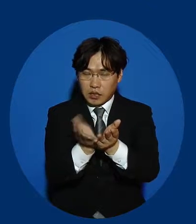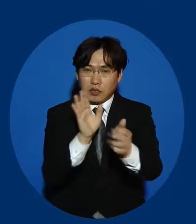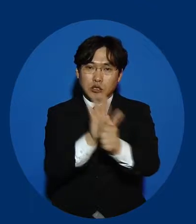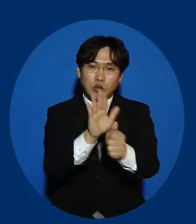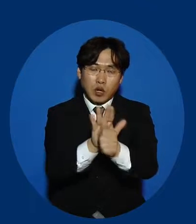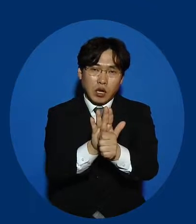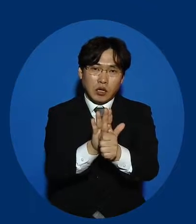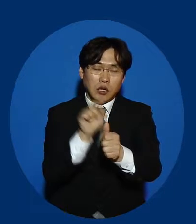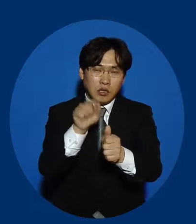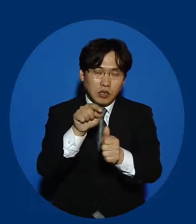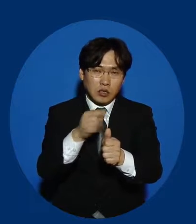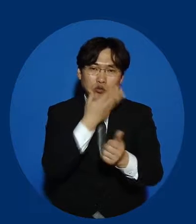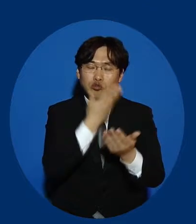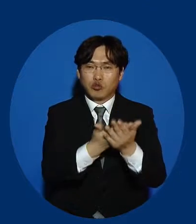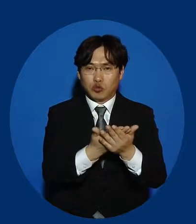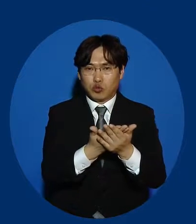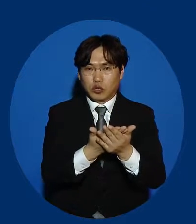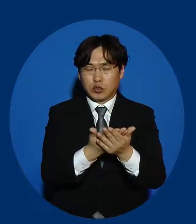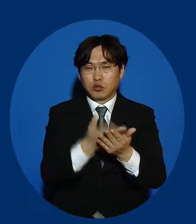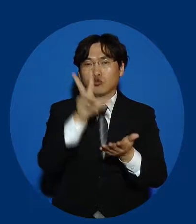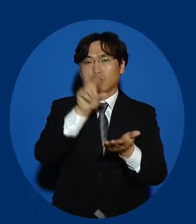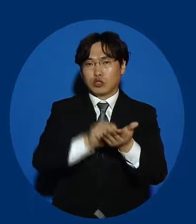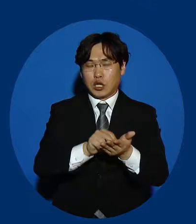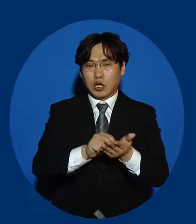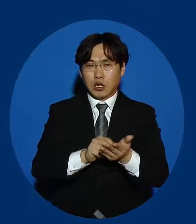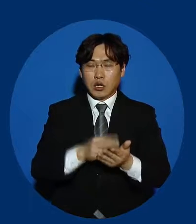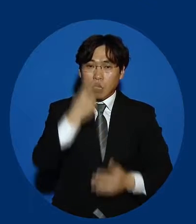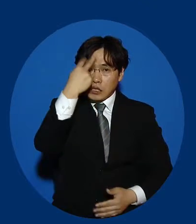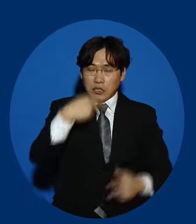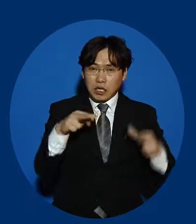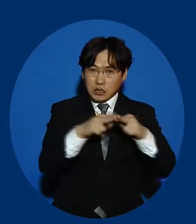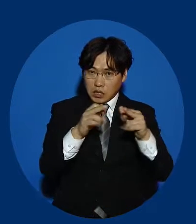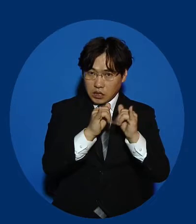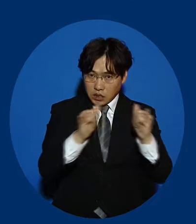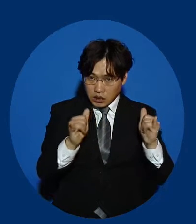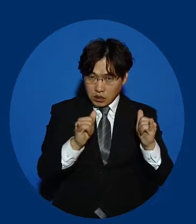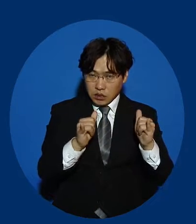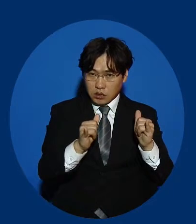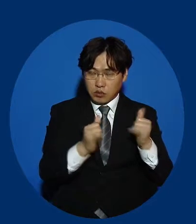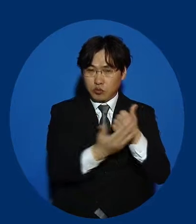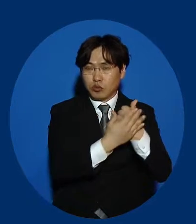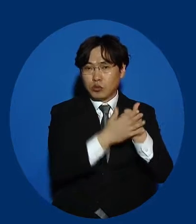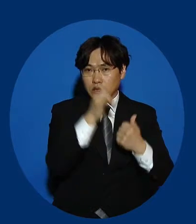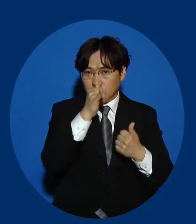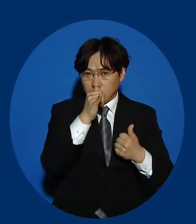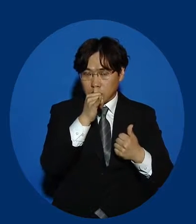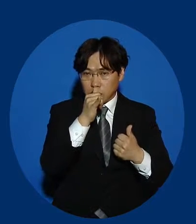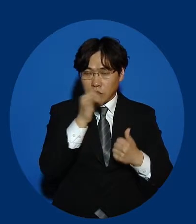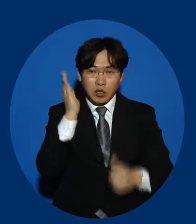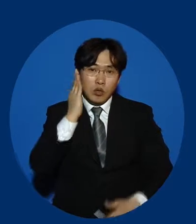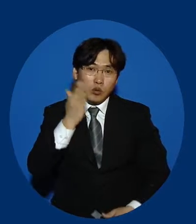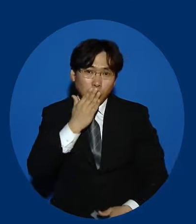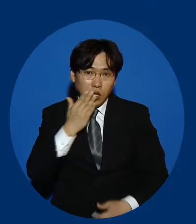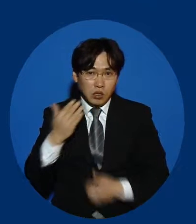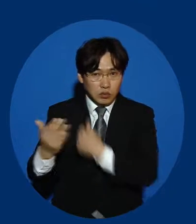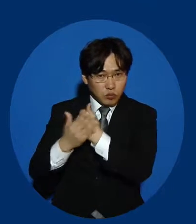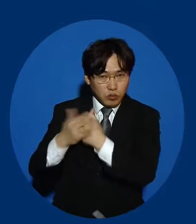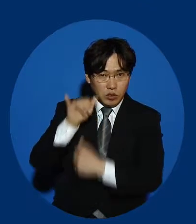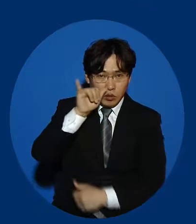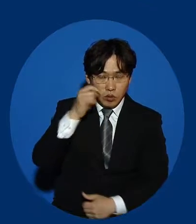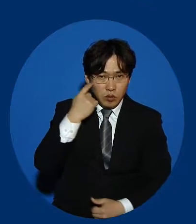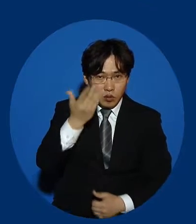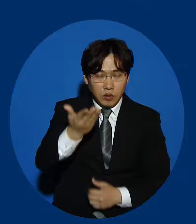그렇죠? 자, 근데 우리 시각장애인분들은 활동보조 서비스 좀 받지만 청각장애인분들은 활동보조 서비스 받나요?